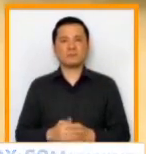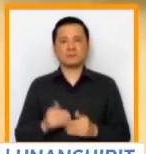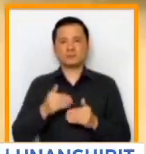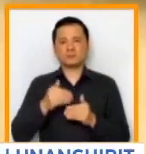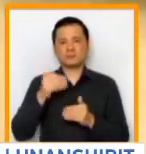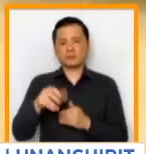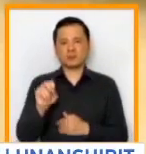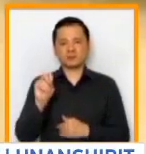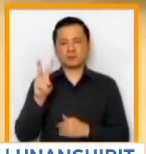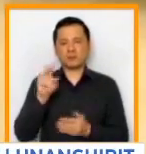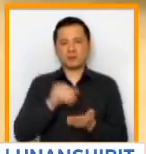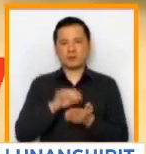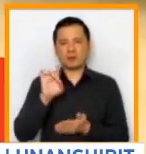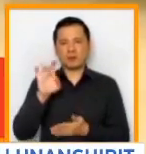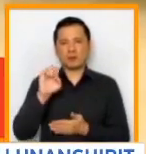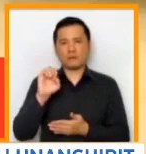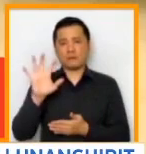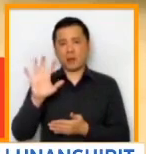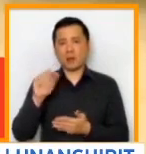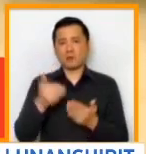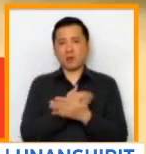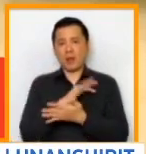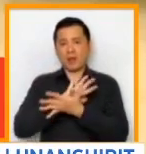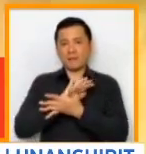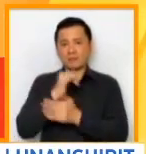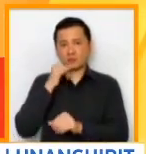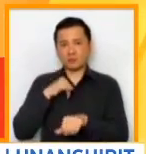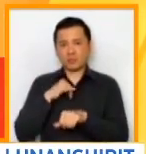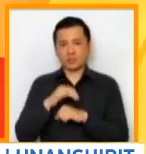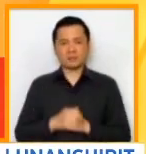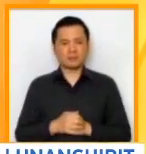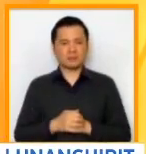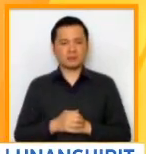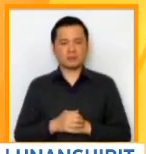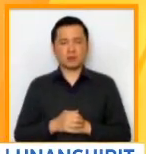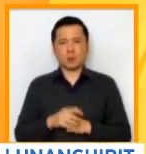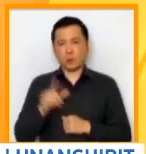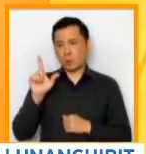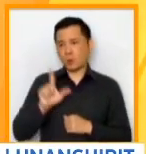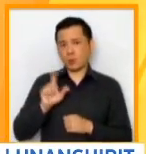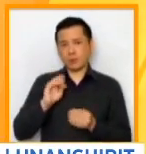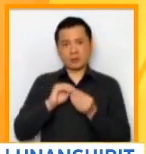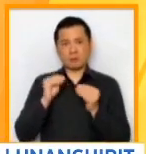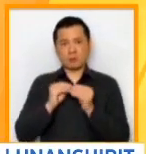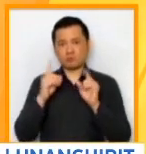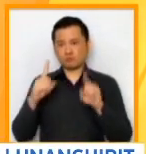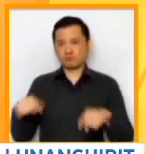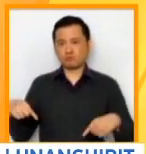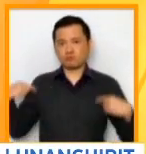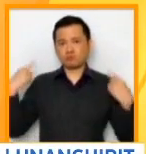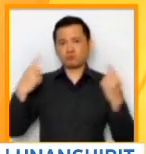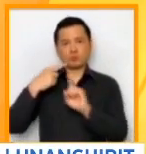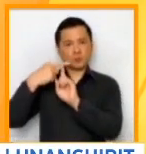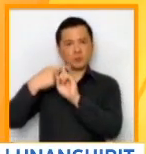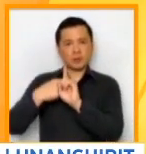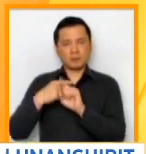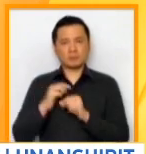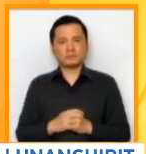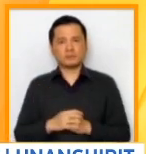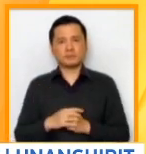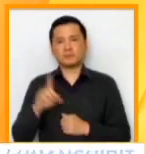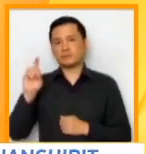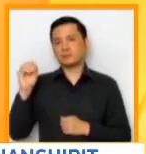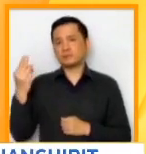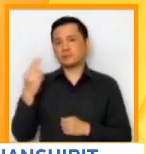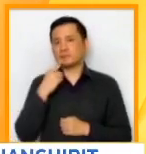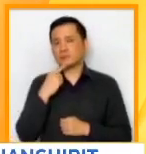12,805 mga bagong kaso ng COVID-19 na naitala sa bansa. Pinakamababa na po yan sa nakalipas ng mahigit isang buwan. Ayon sa Department of Health, isang